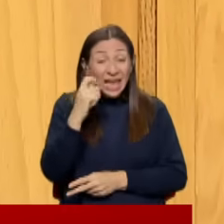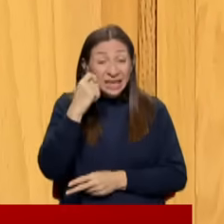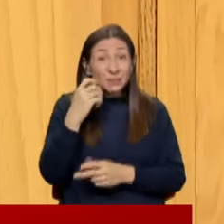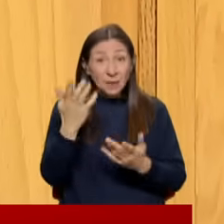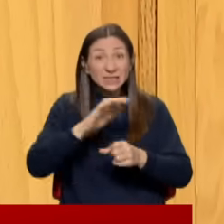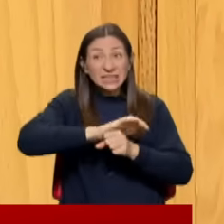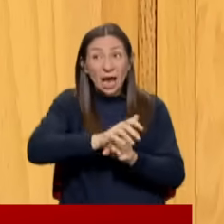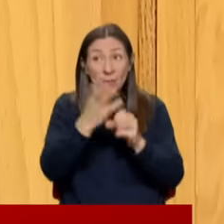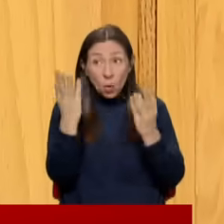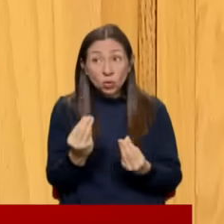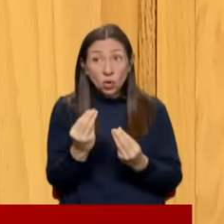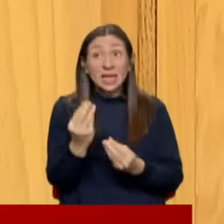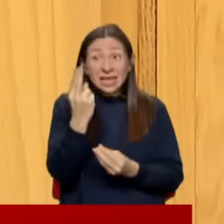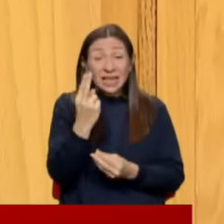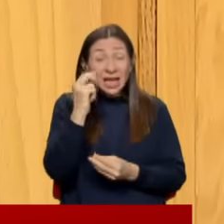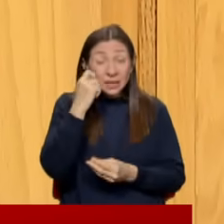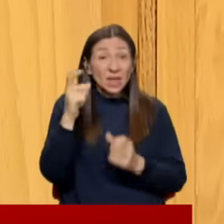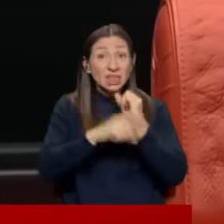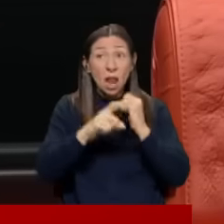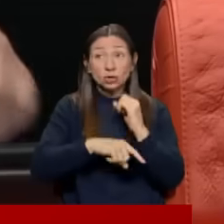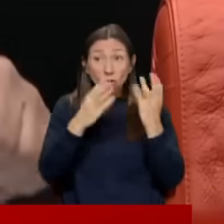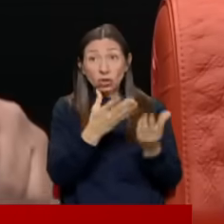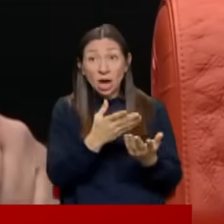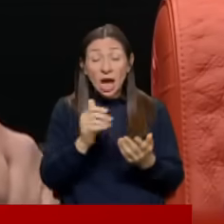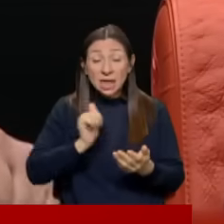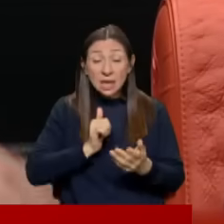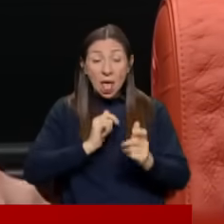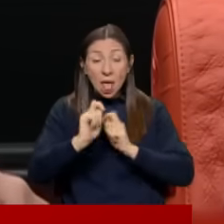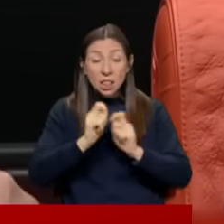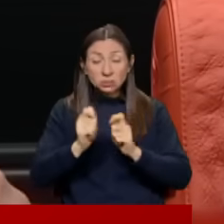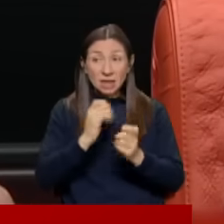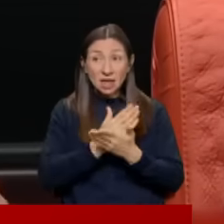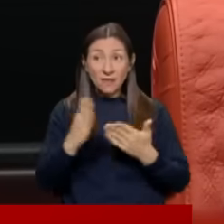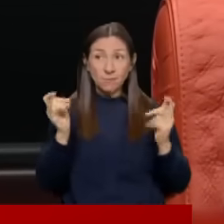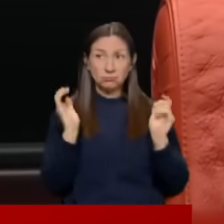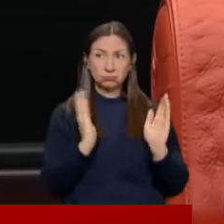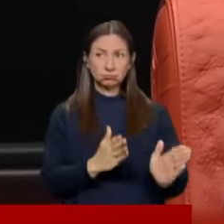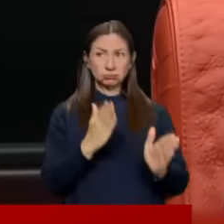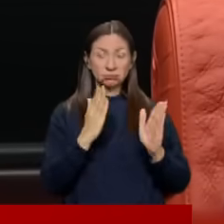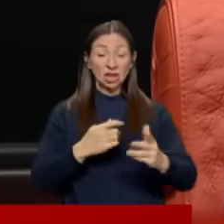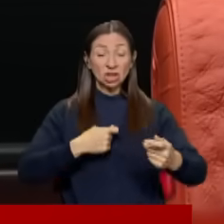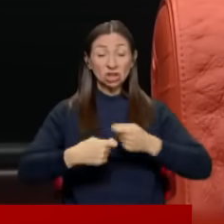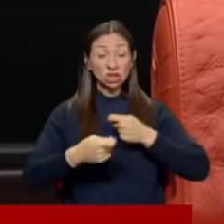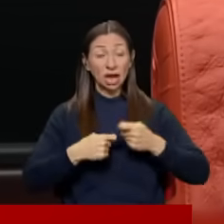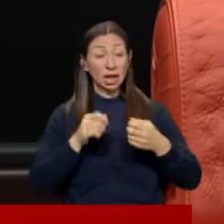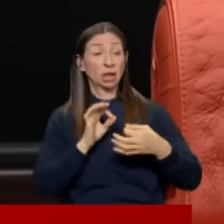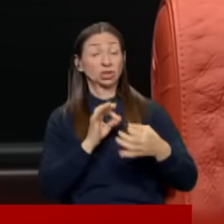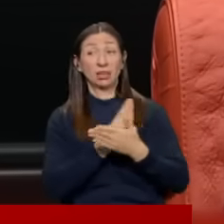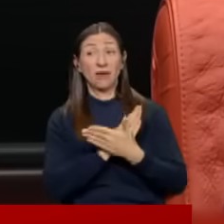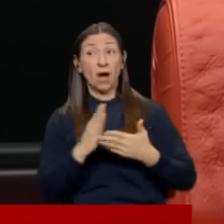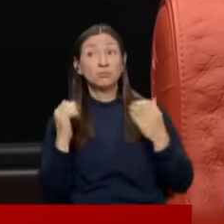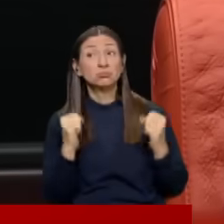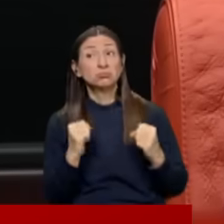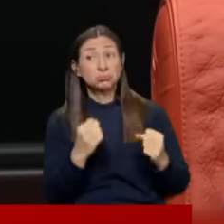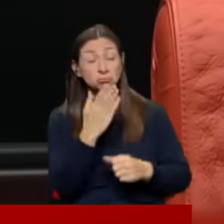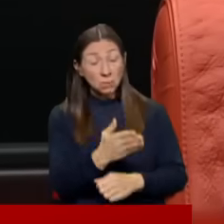mi zalimleşti? 7 Ekim'de mi terörist oldu? Askeri anlaşmalar sürüyor sağlam bir şekilde. Ticari ilişkiler sürüyor sağlam bir